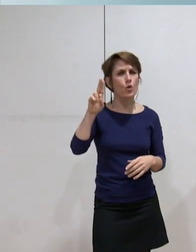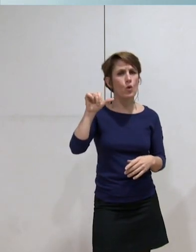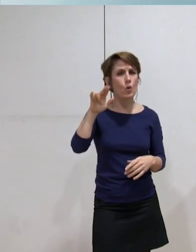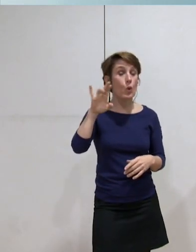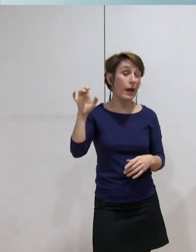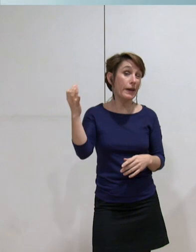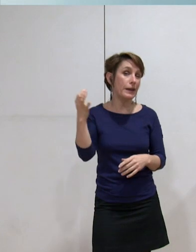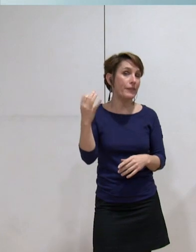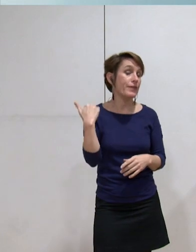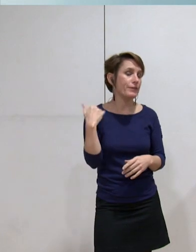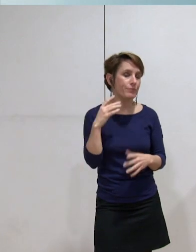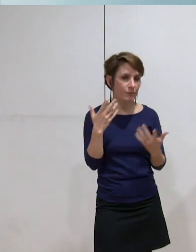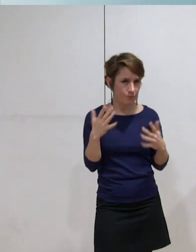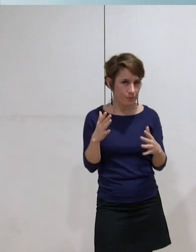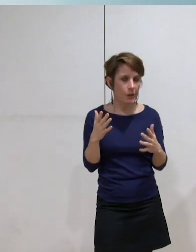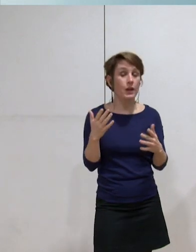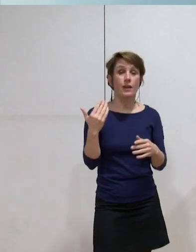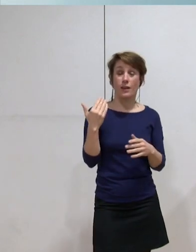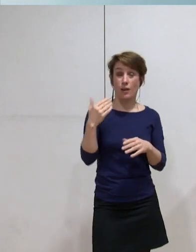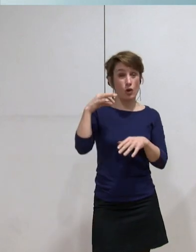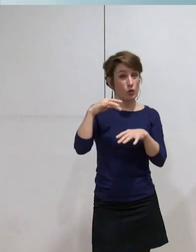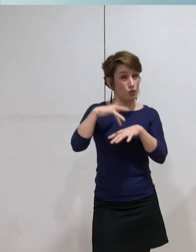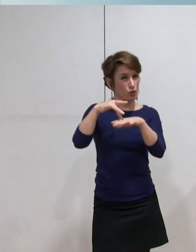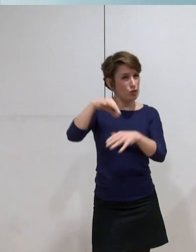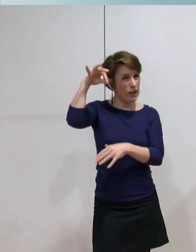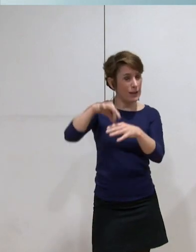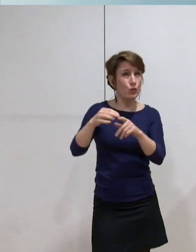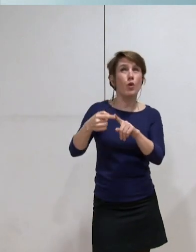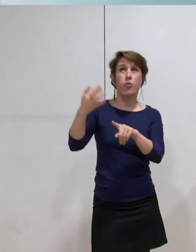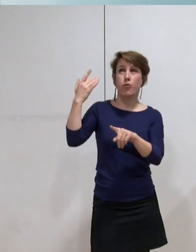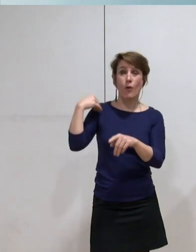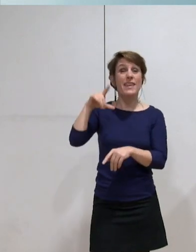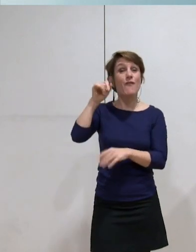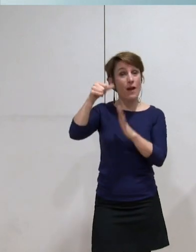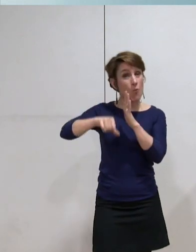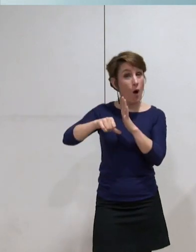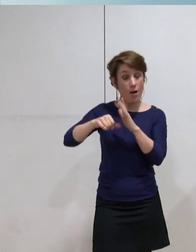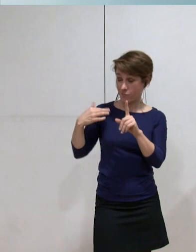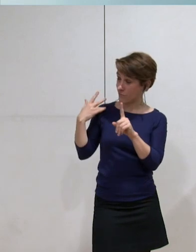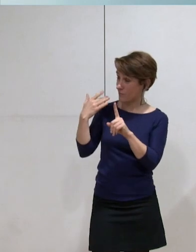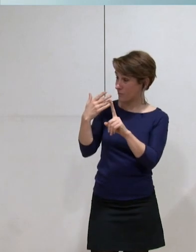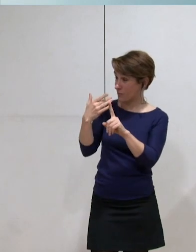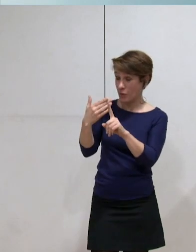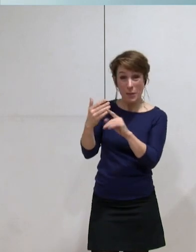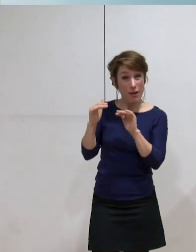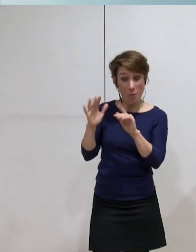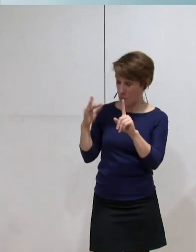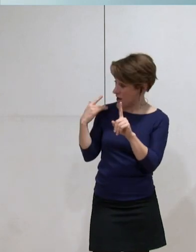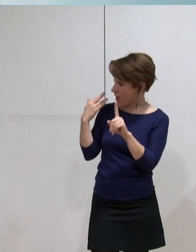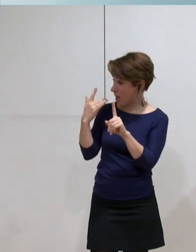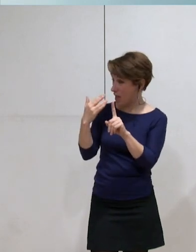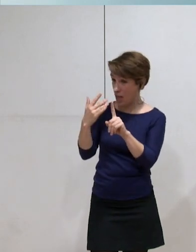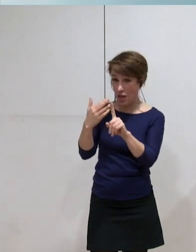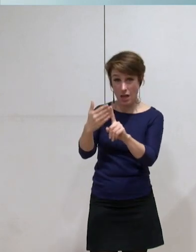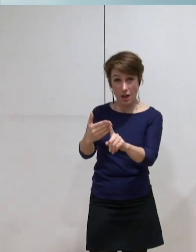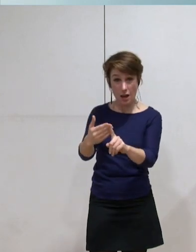que plus de 20 mois après votre élection plus de 20 mois après votre élection vous n'avez toujours pas misise en œuvre votre